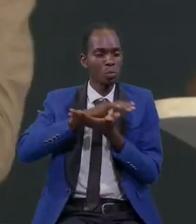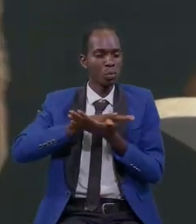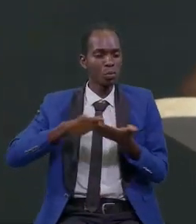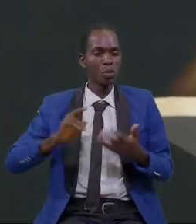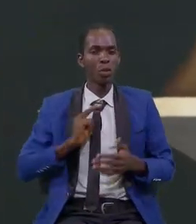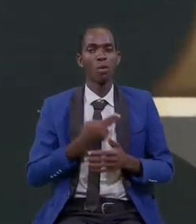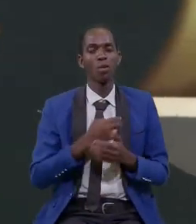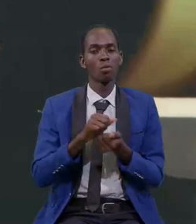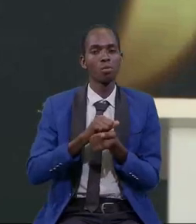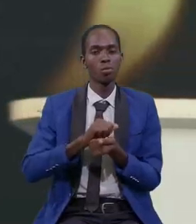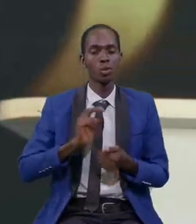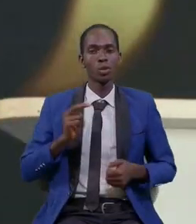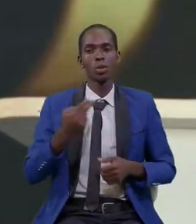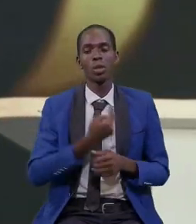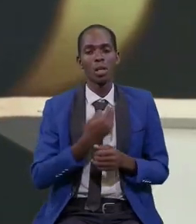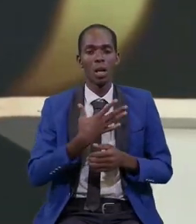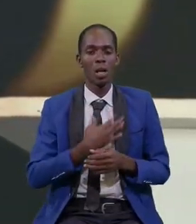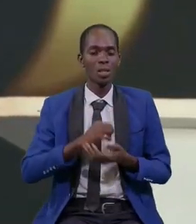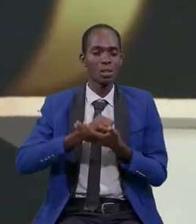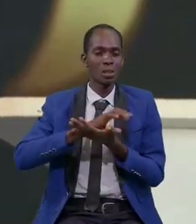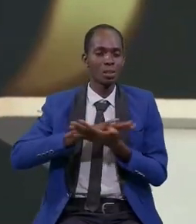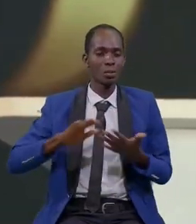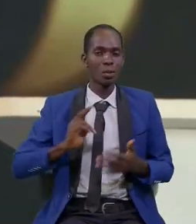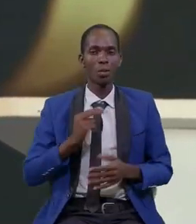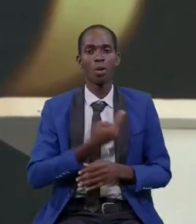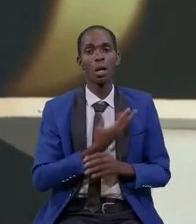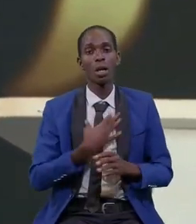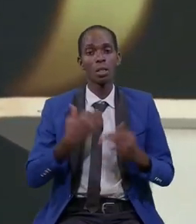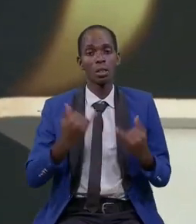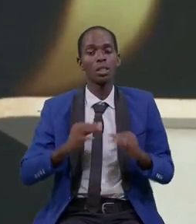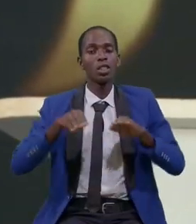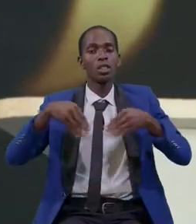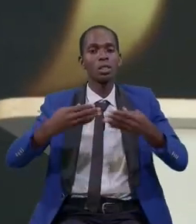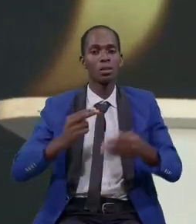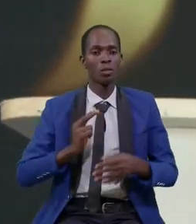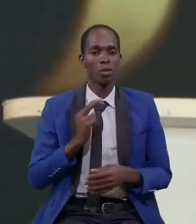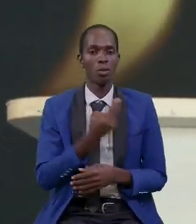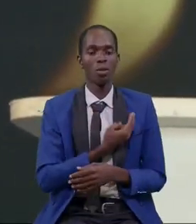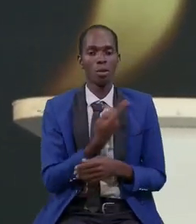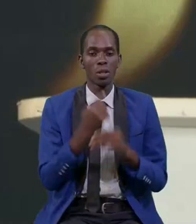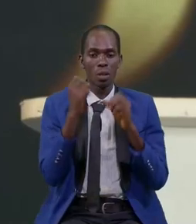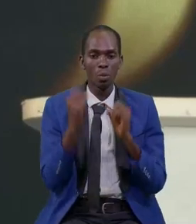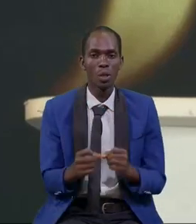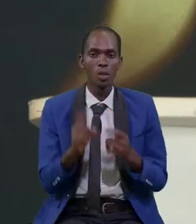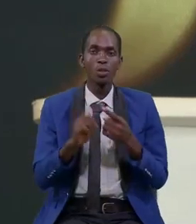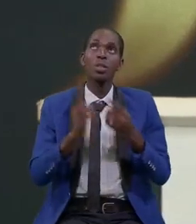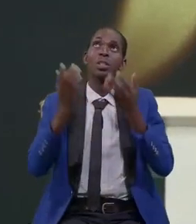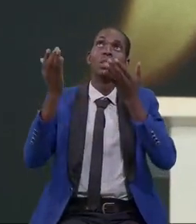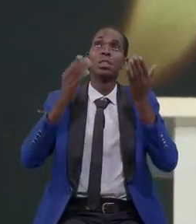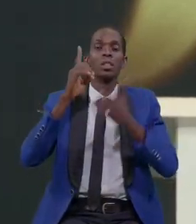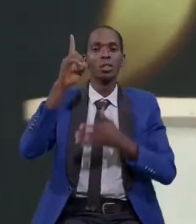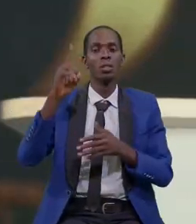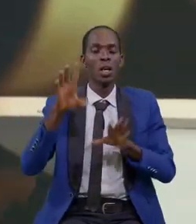purge, il nous sanctifie et il nous donne la puissance pour le servir